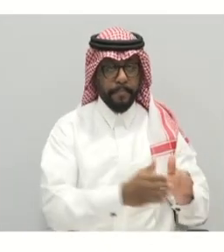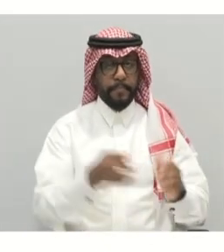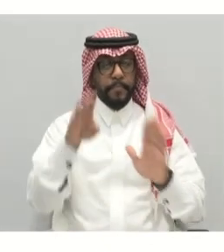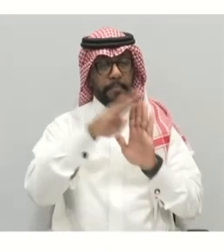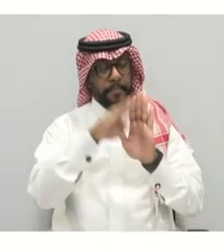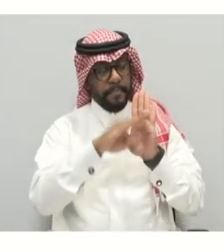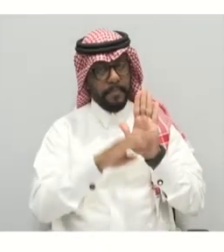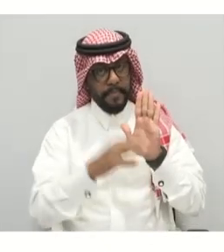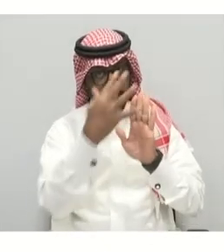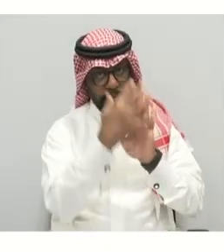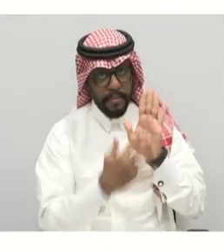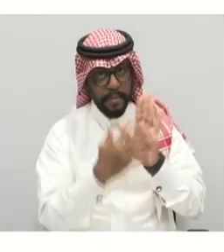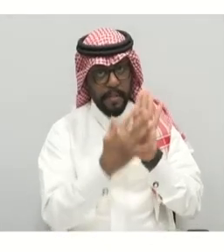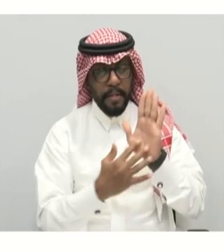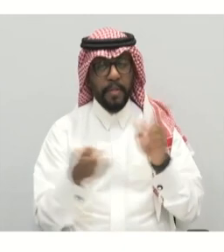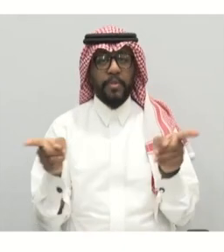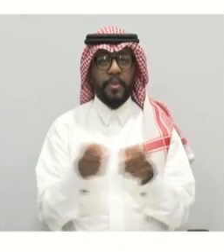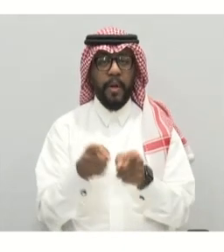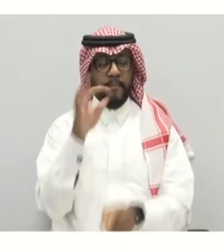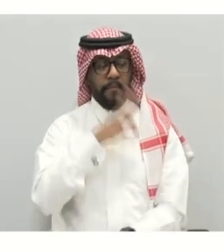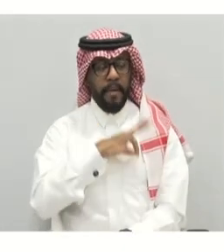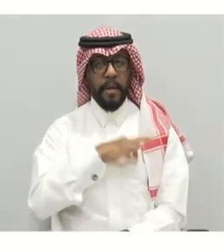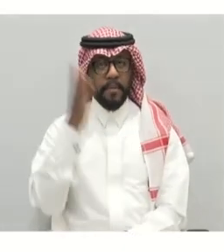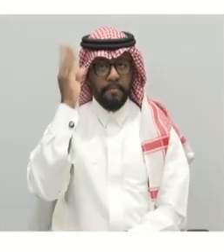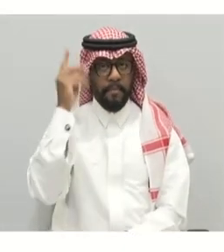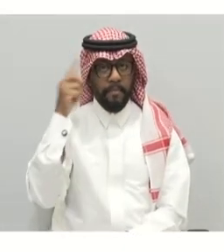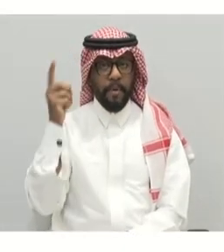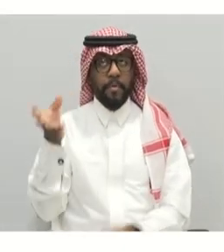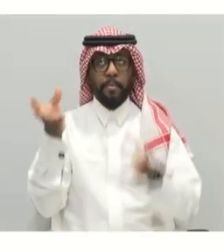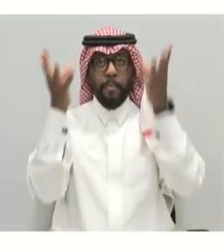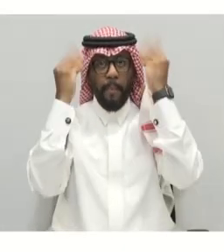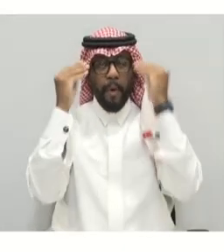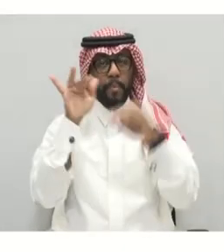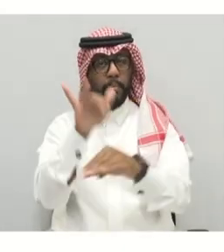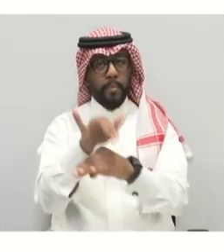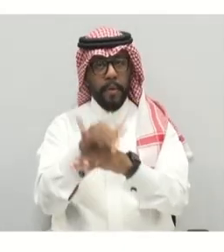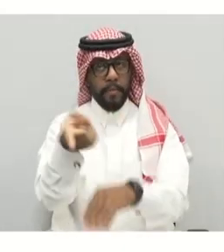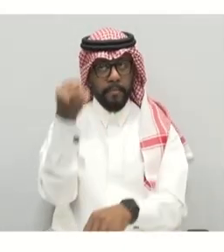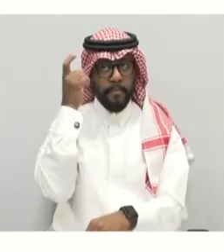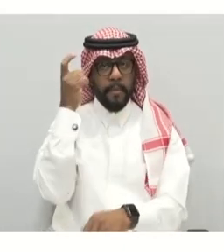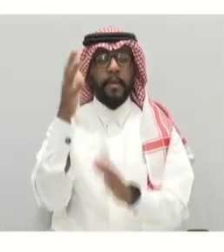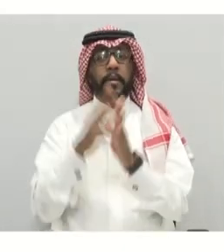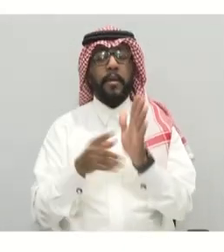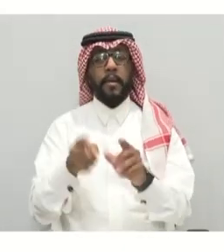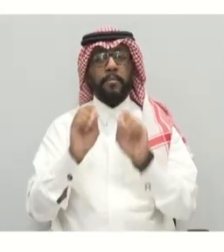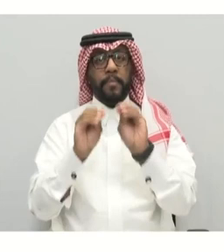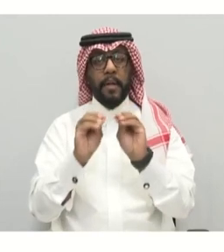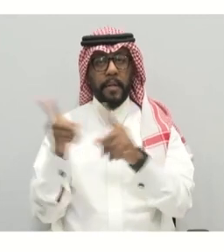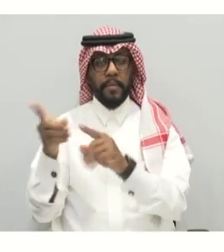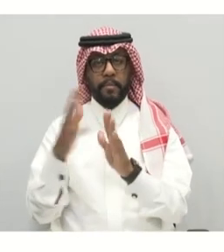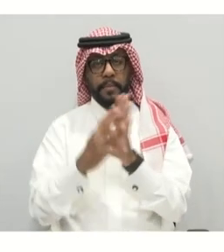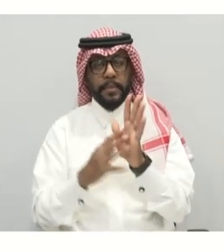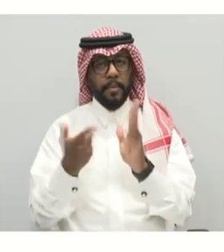هيا بنا طلاب وطالبات لنلخص سويا جميع المعلومات التي تعرفنا عليها من